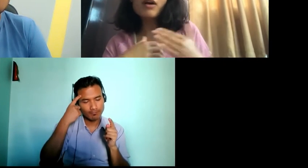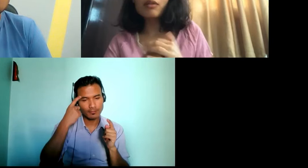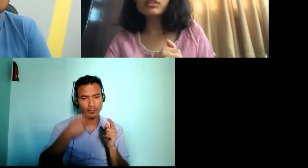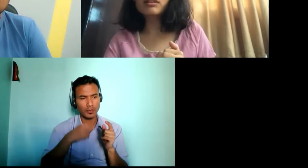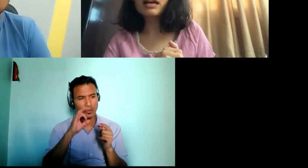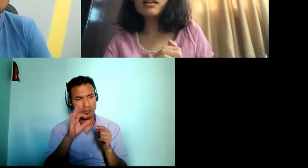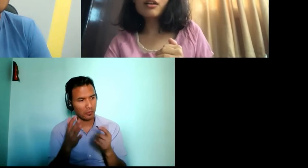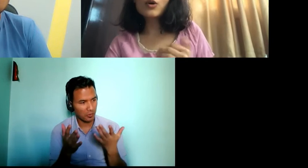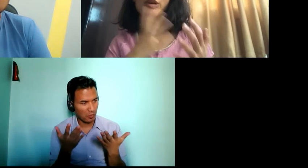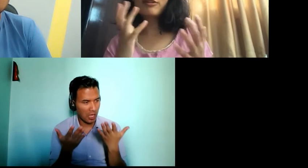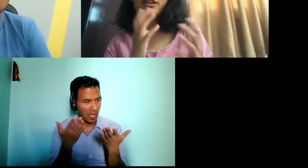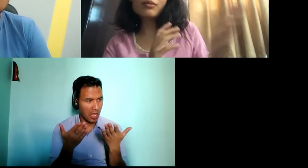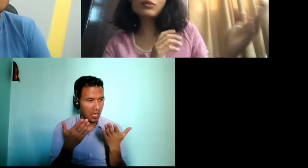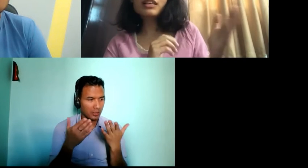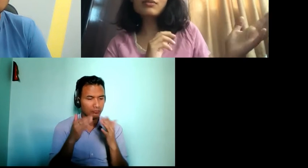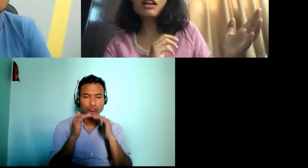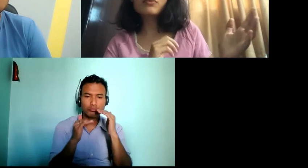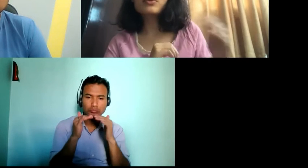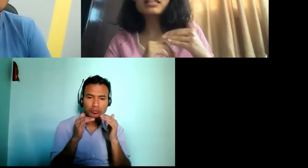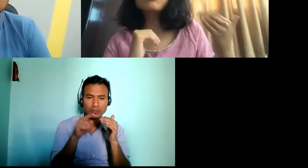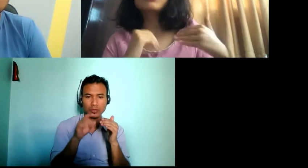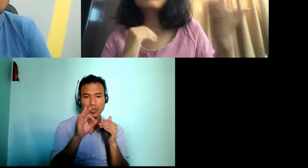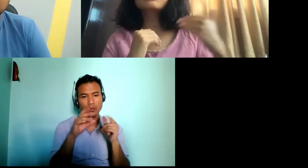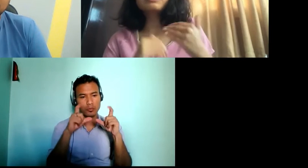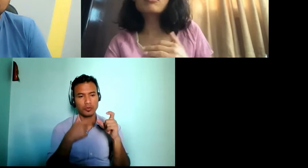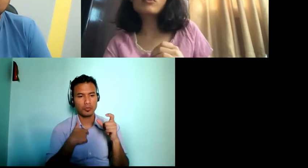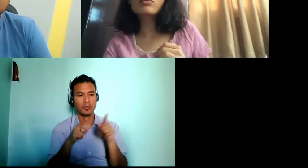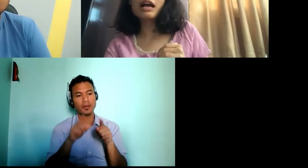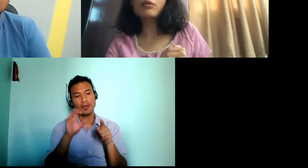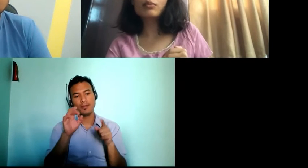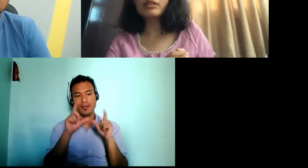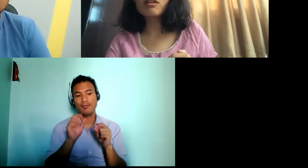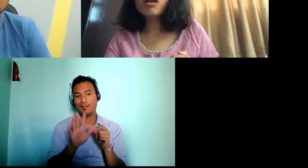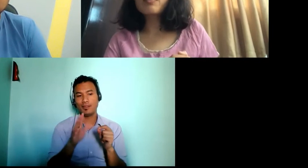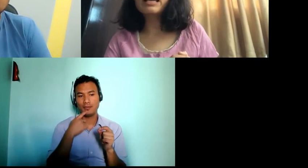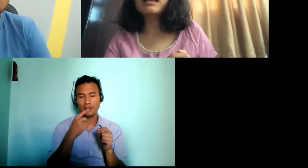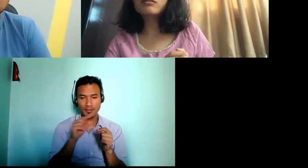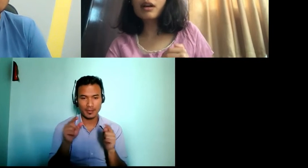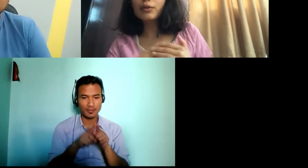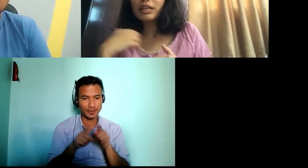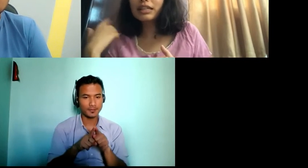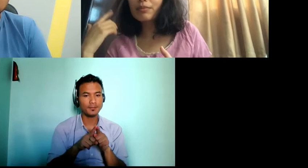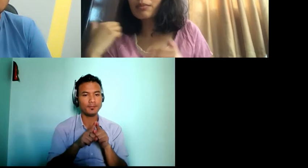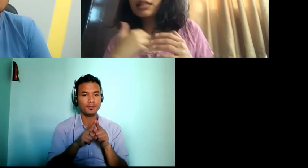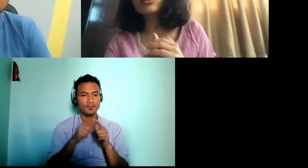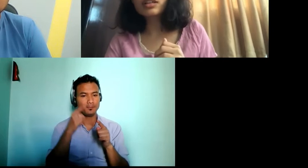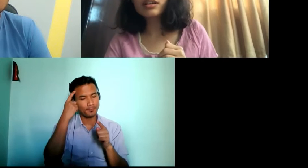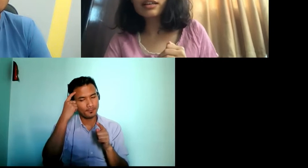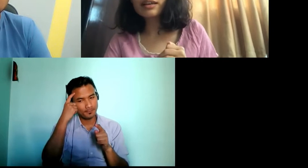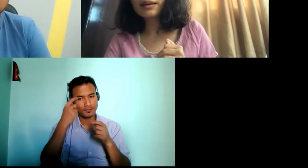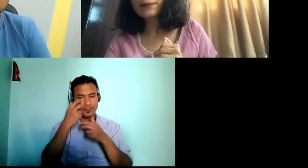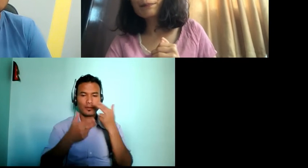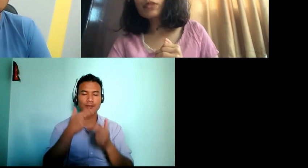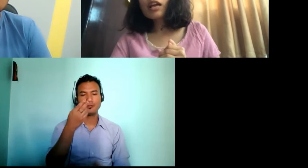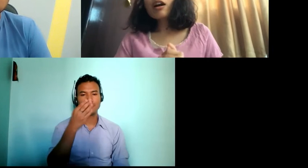राम्रो आउँदिनँ होला कम्पेयर गर्ने उसले यस्तो राम्रो फोटो राखेछ मैले पनि यस्तै राम्रो फोटो राख्नुपर्छ भन्ने खाले कुराहरू पनि दिमागमा चाहिँ